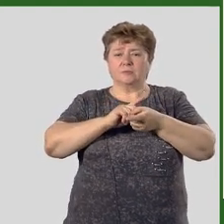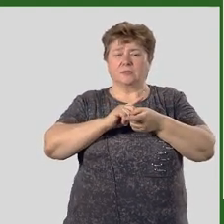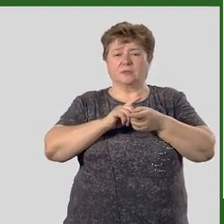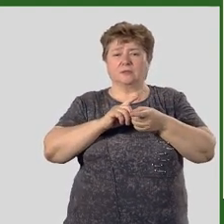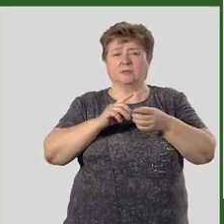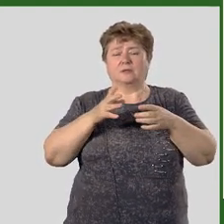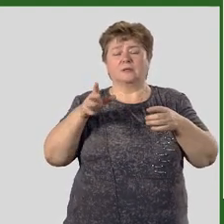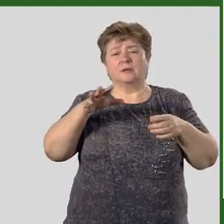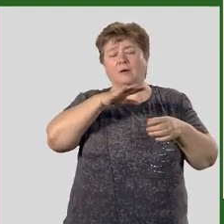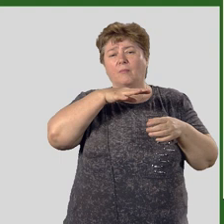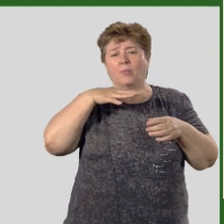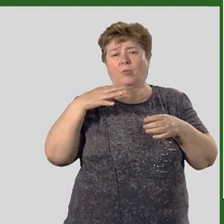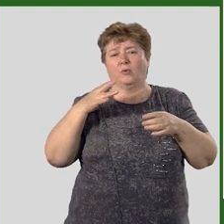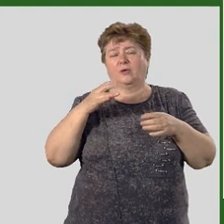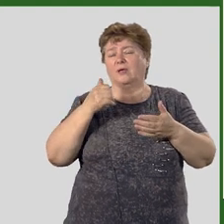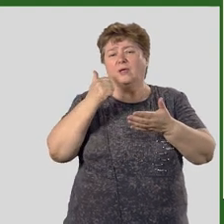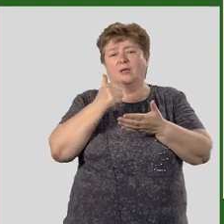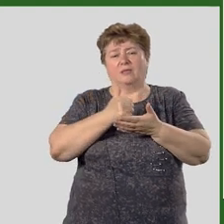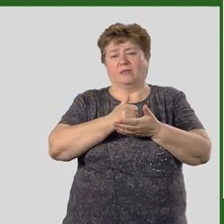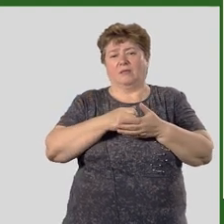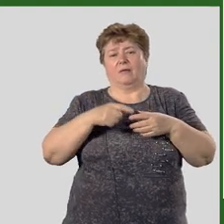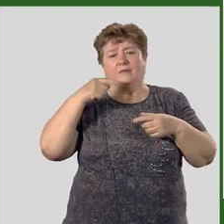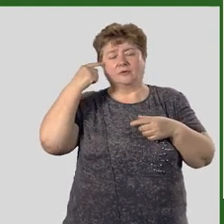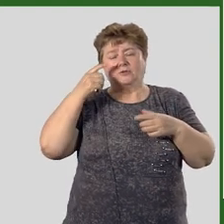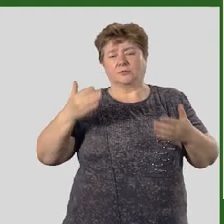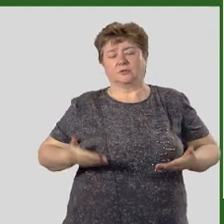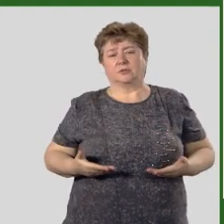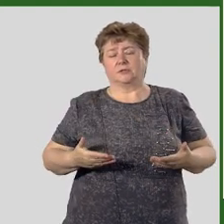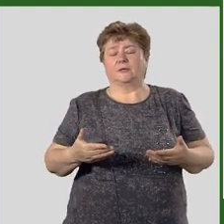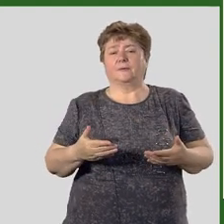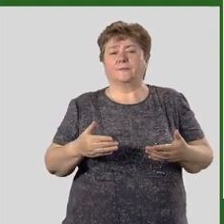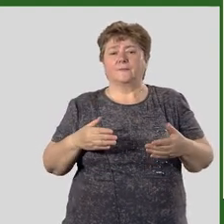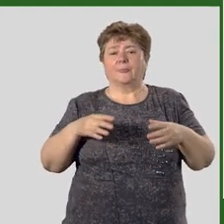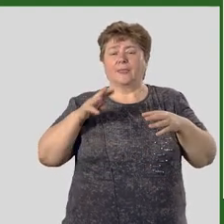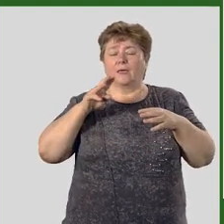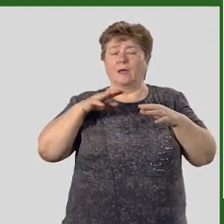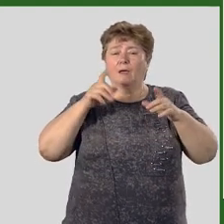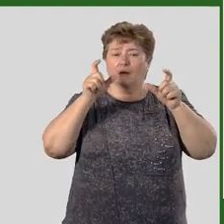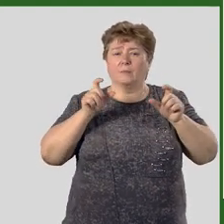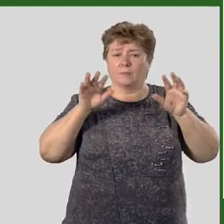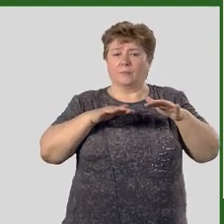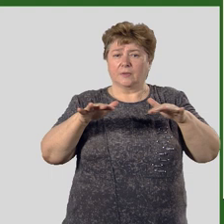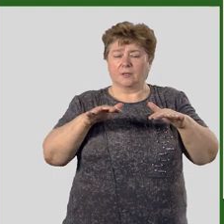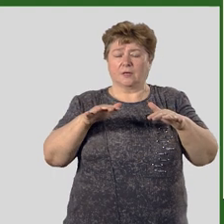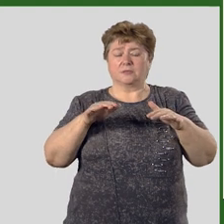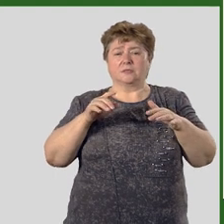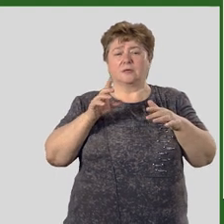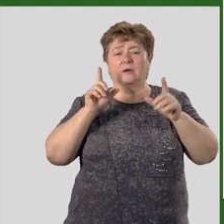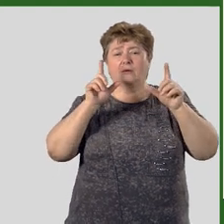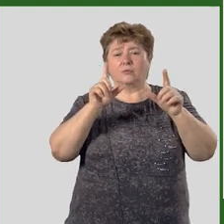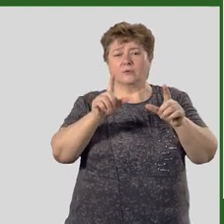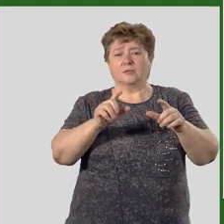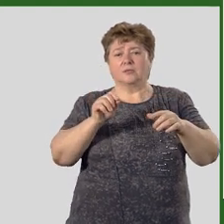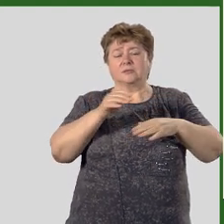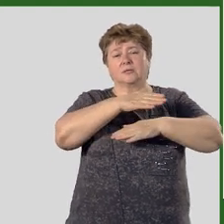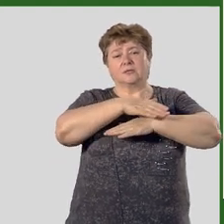для многих жителей некоренных национальностей. Миграция означала прежде всего выезд за пределы